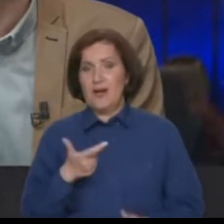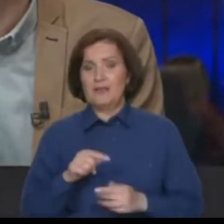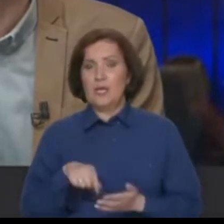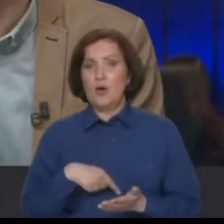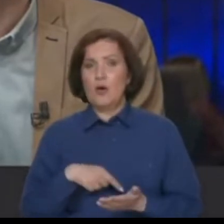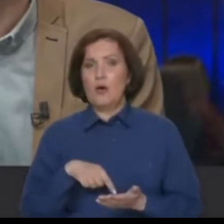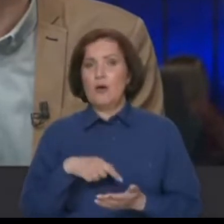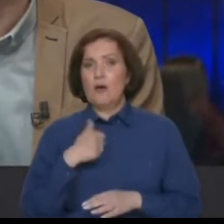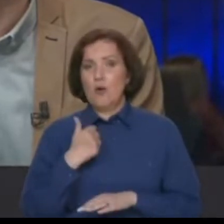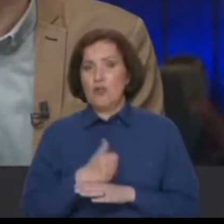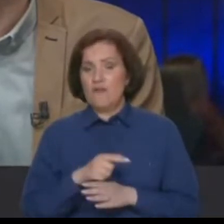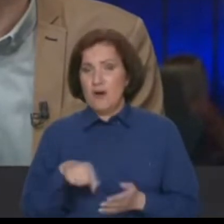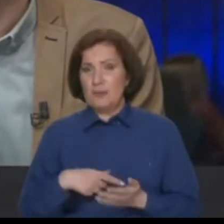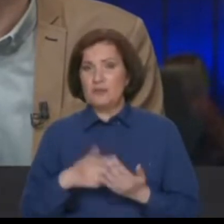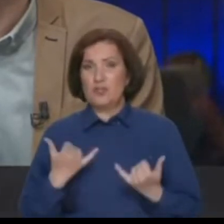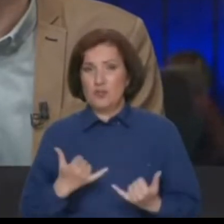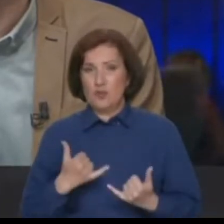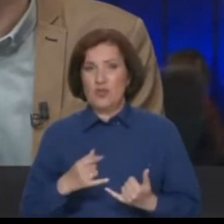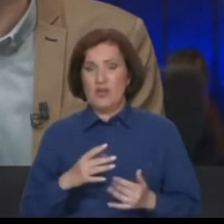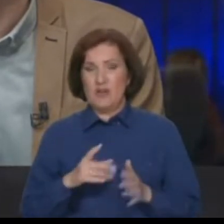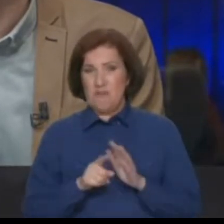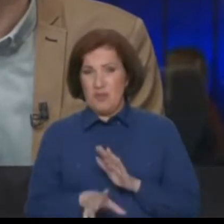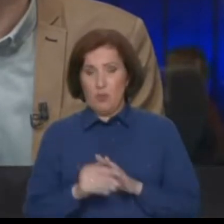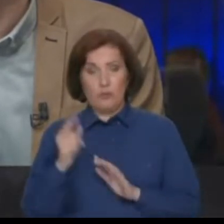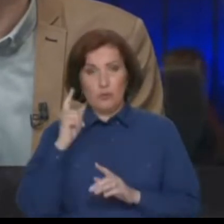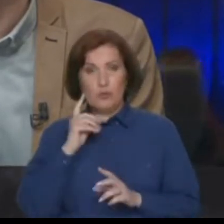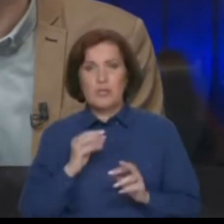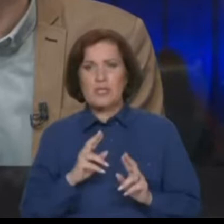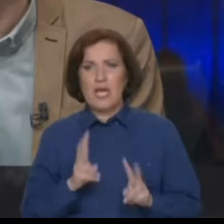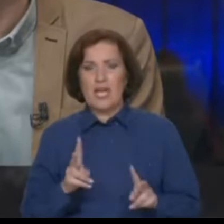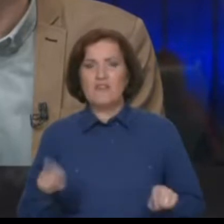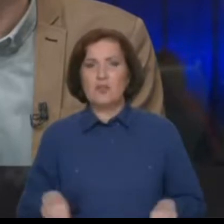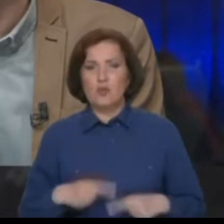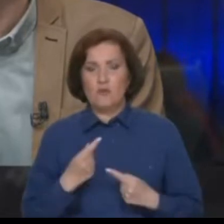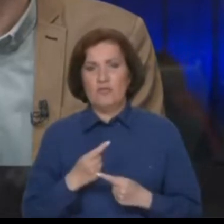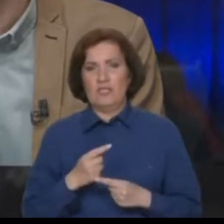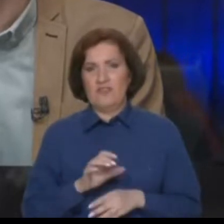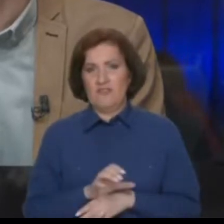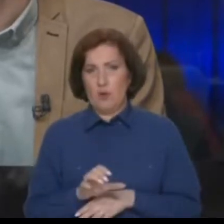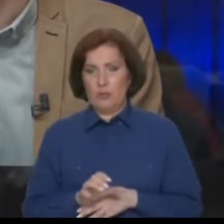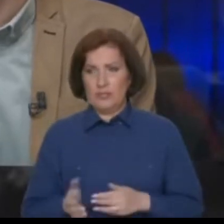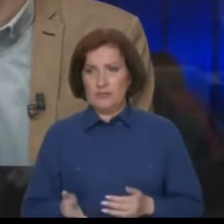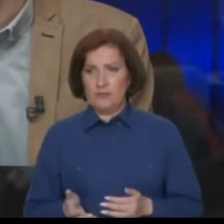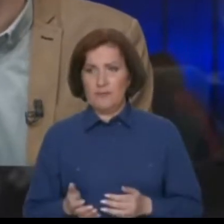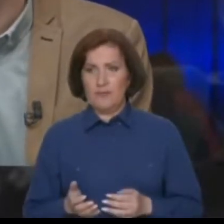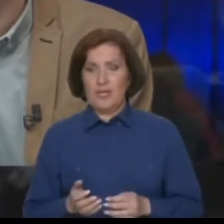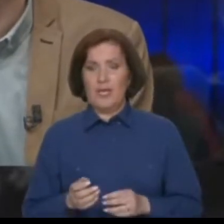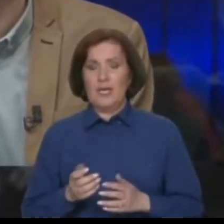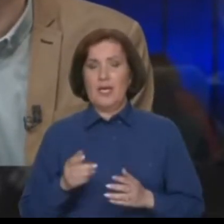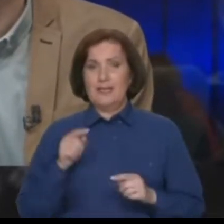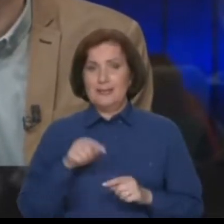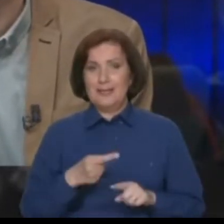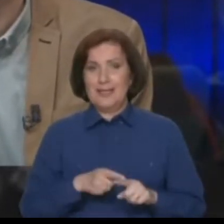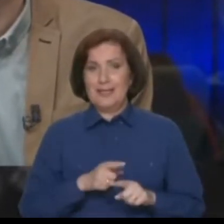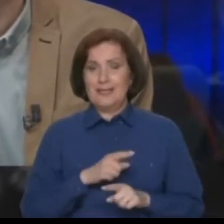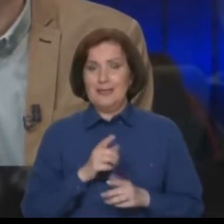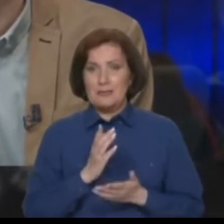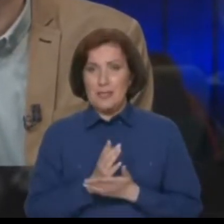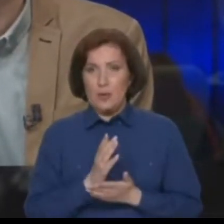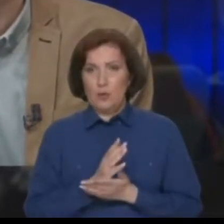міста уже сьогодні, будучи під бомбами, думає про те, як відновити виробництво. Тому що ті, які знаходяться